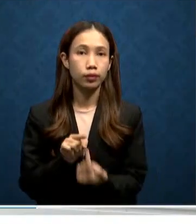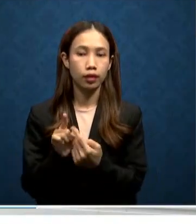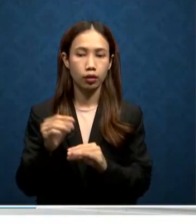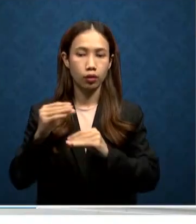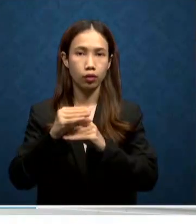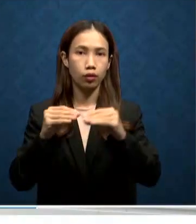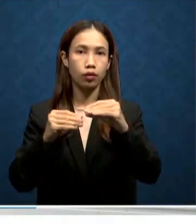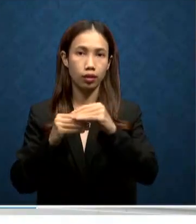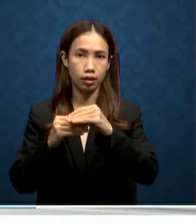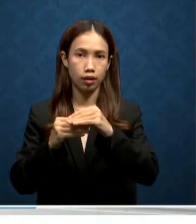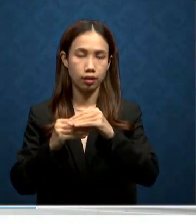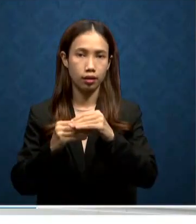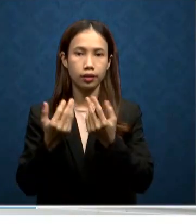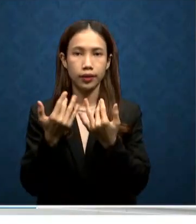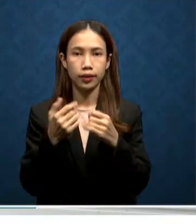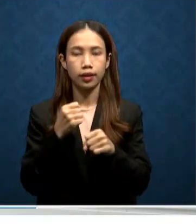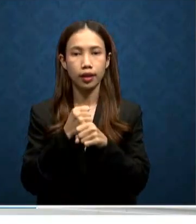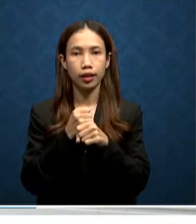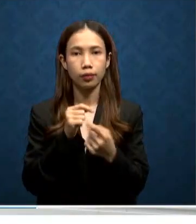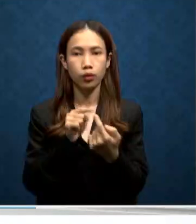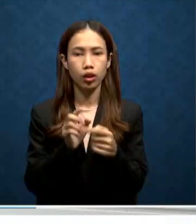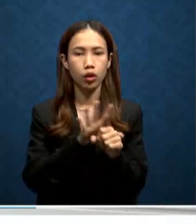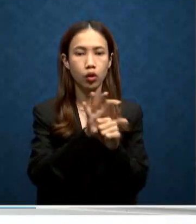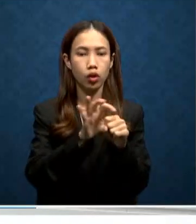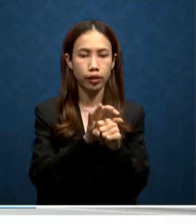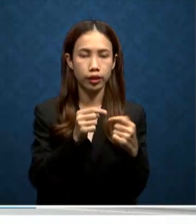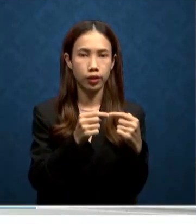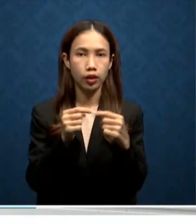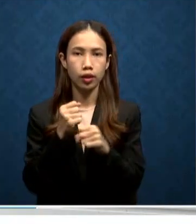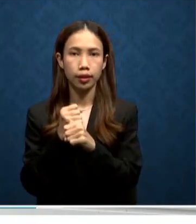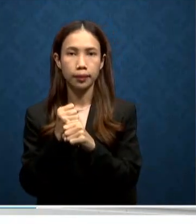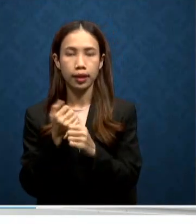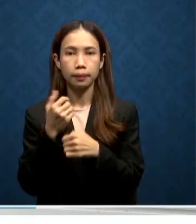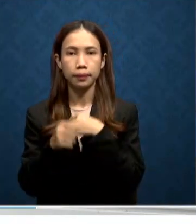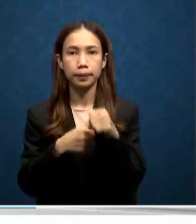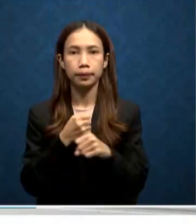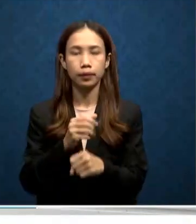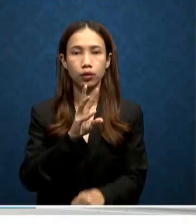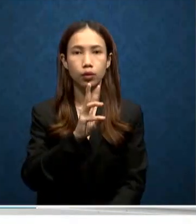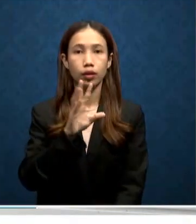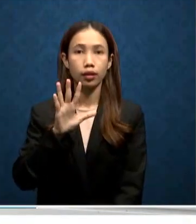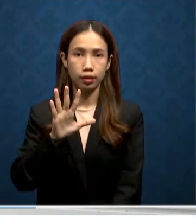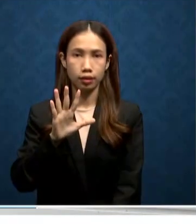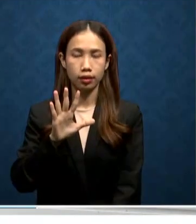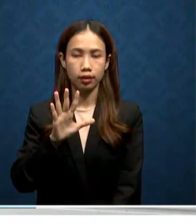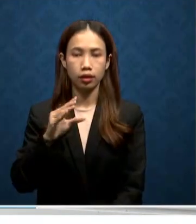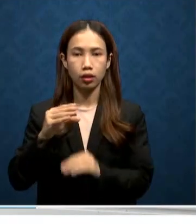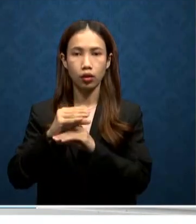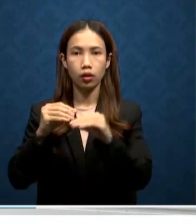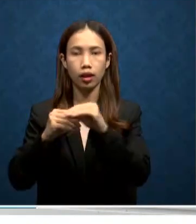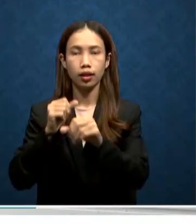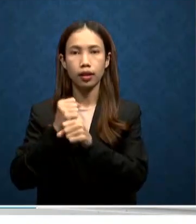ช่วงรอยต่อของสถานการณ์โควิดนะครับเอ่อในปี 65นี้มีโครงการไม่